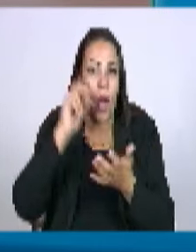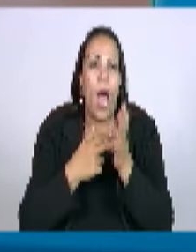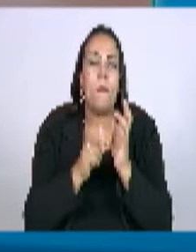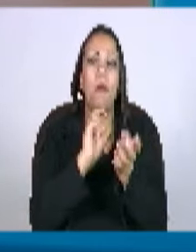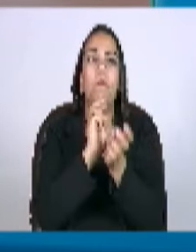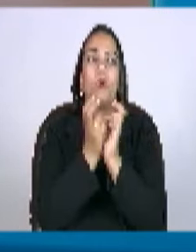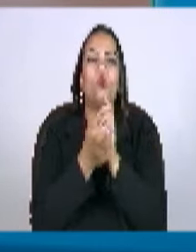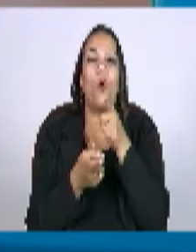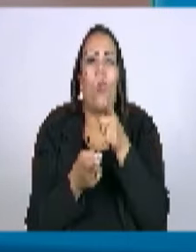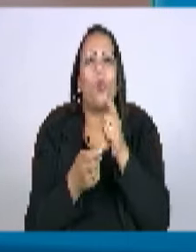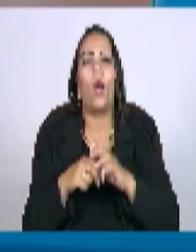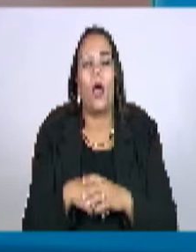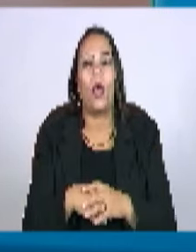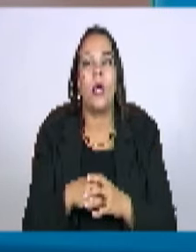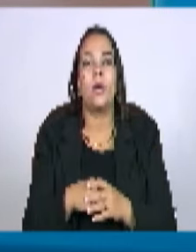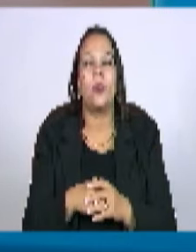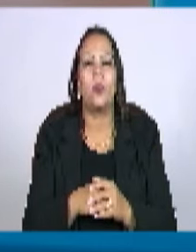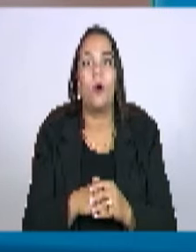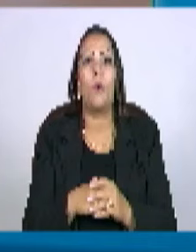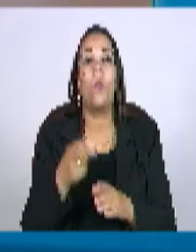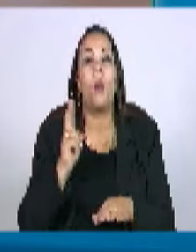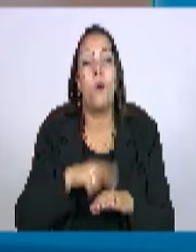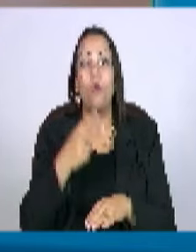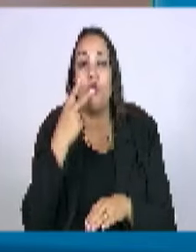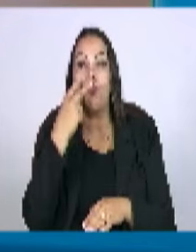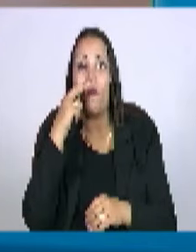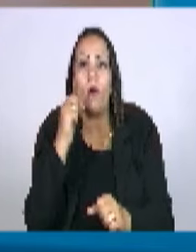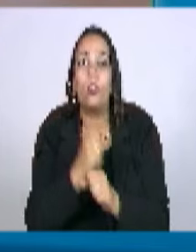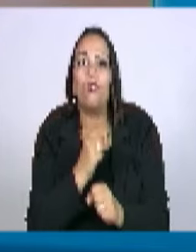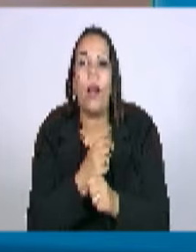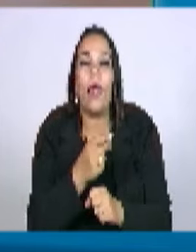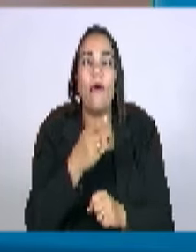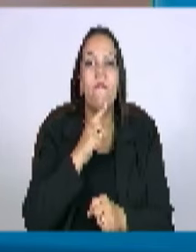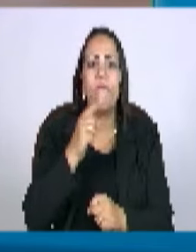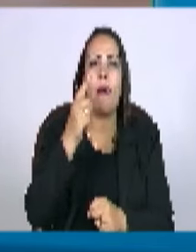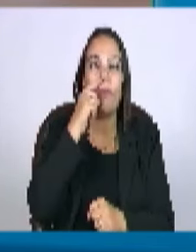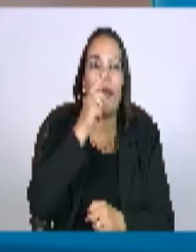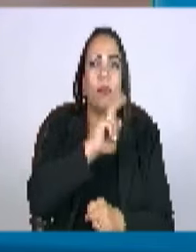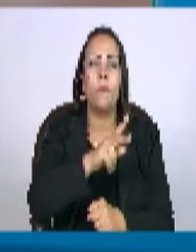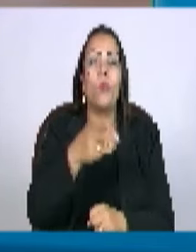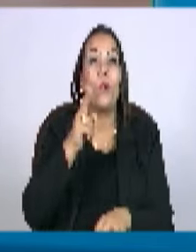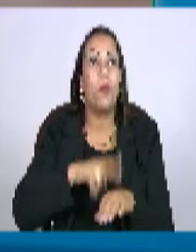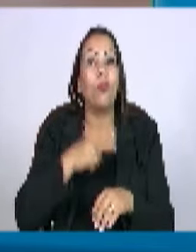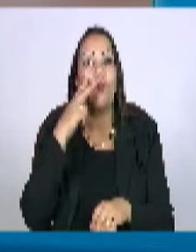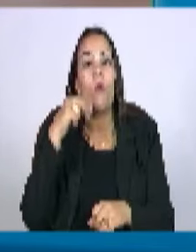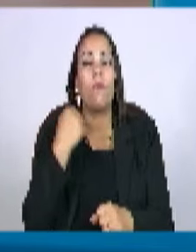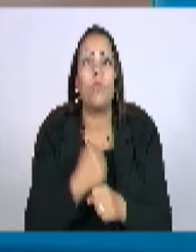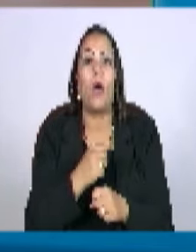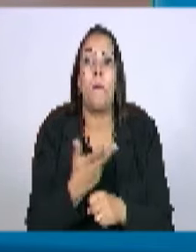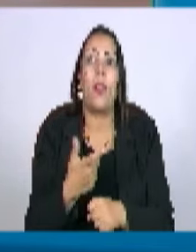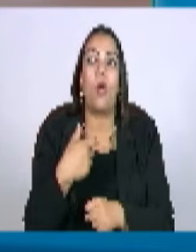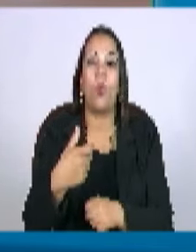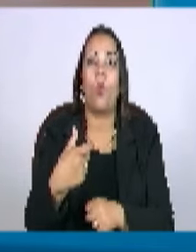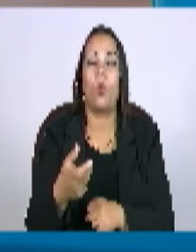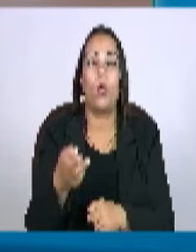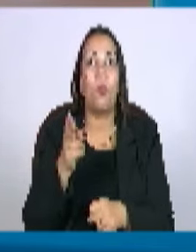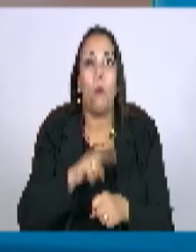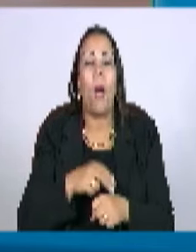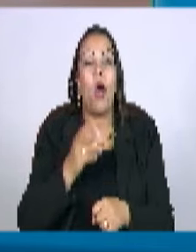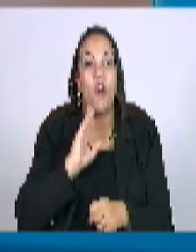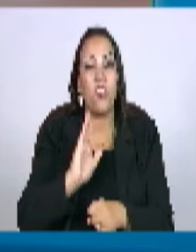المشروع ا وشفت بعض الاعمال الفنيه وشفت اعمال الكترونيه وق على توصيف